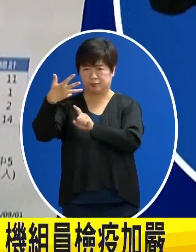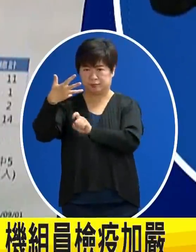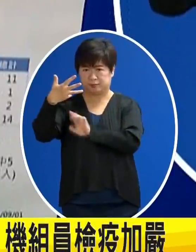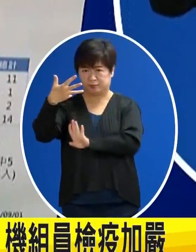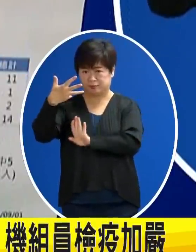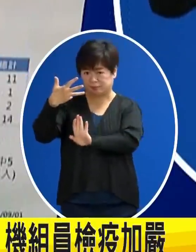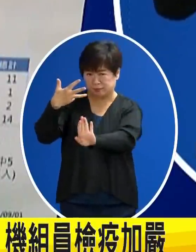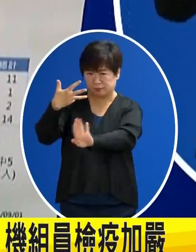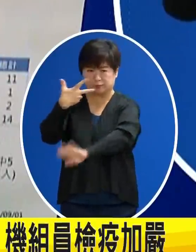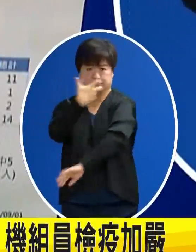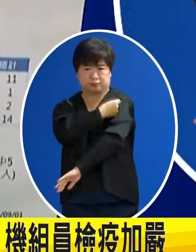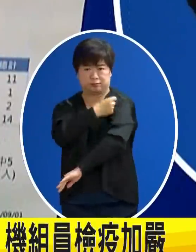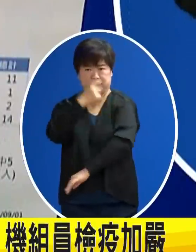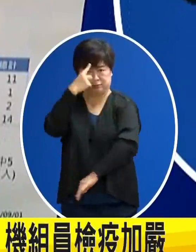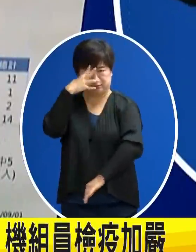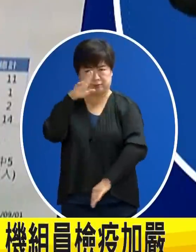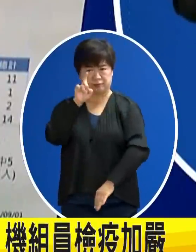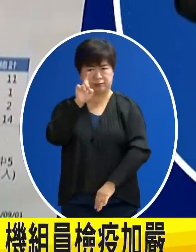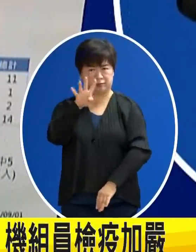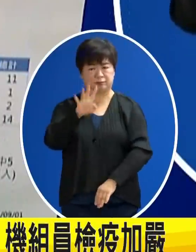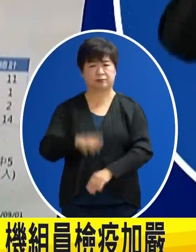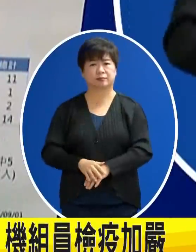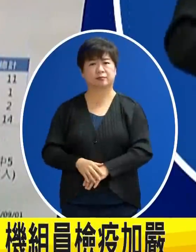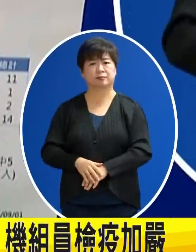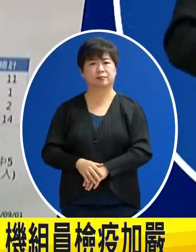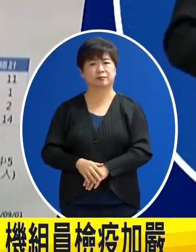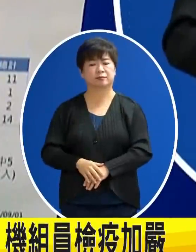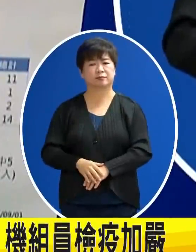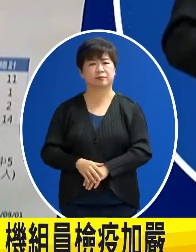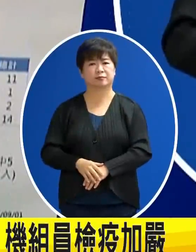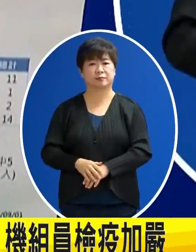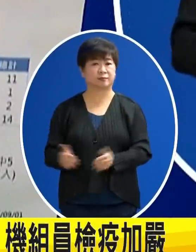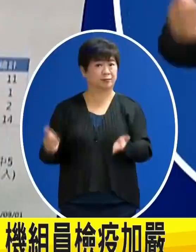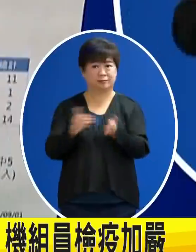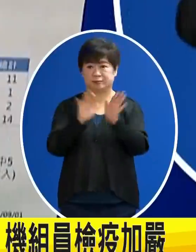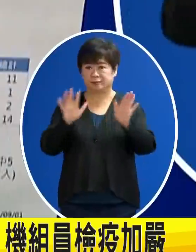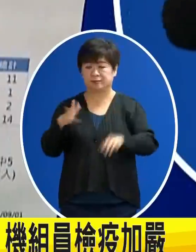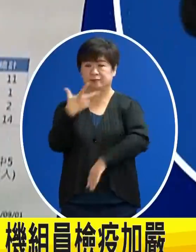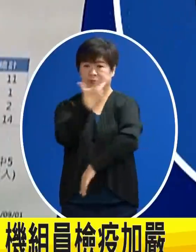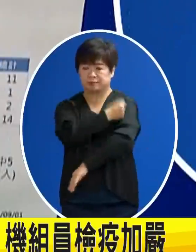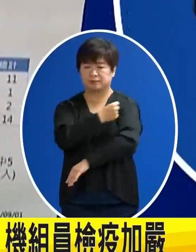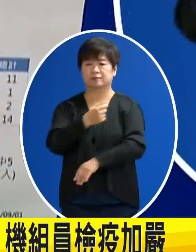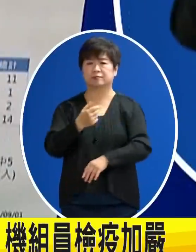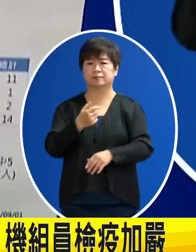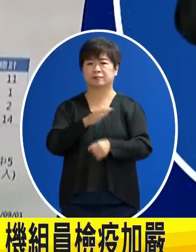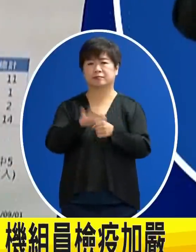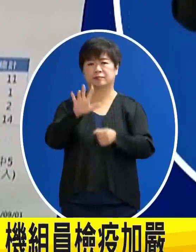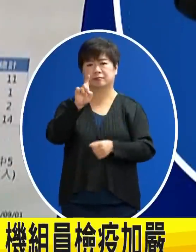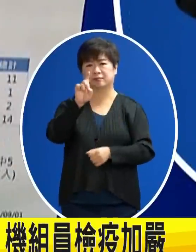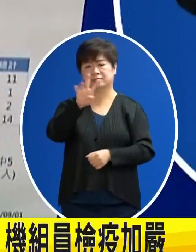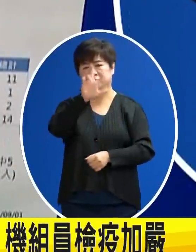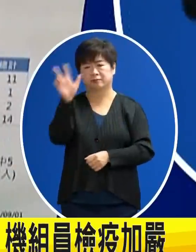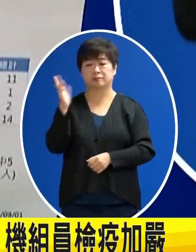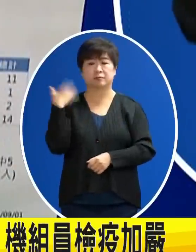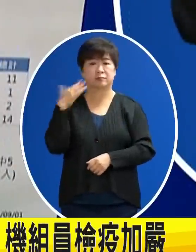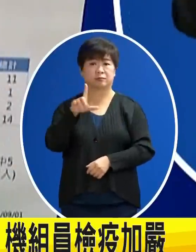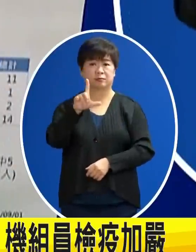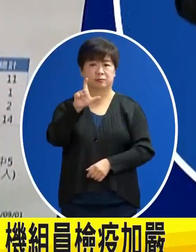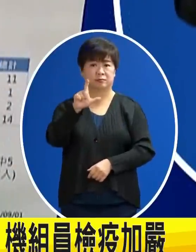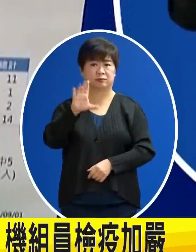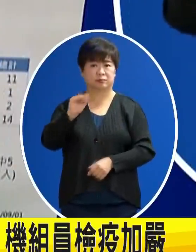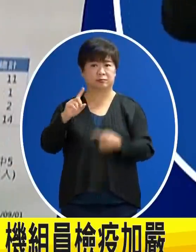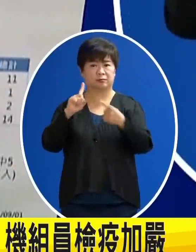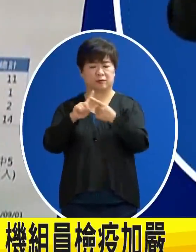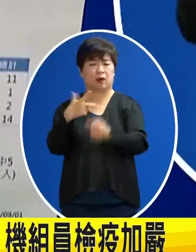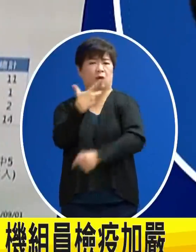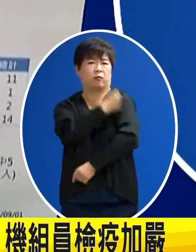后接种后14天，8月15号就是总共到目前为止接种共14天，那那时候总共有66万人啊、哦、接